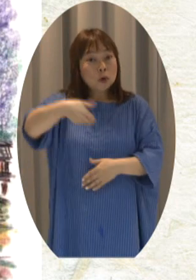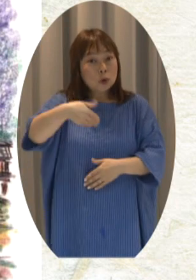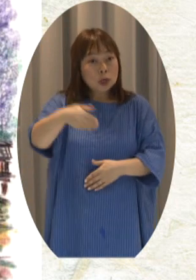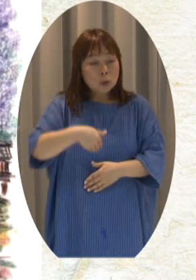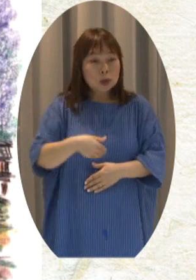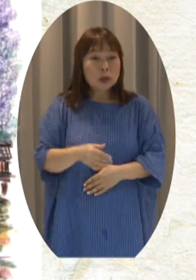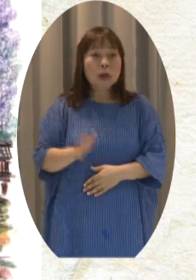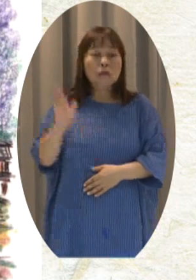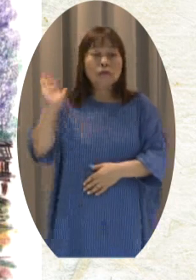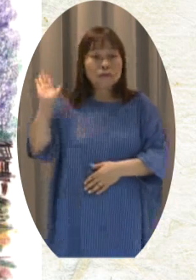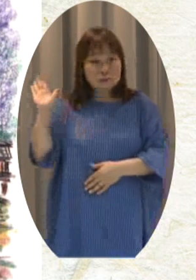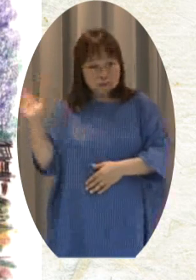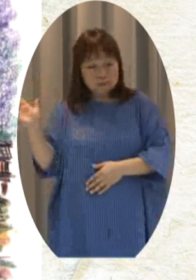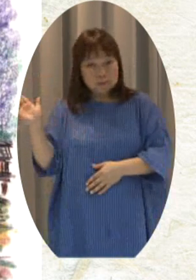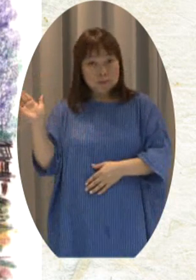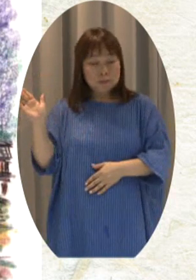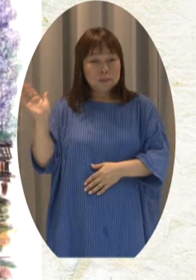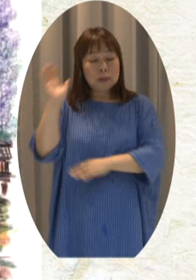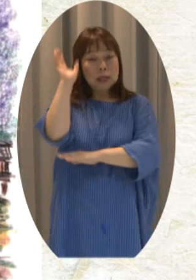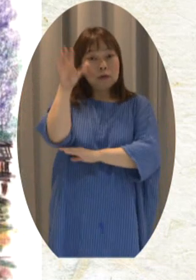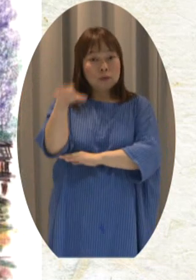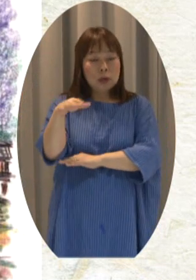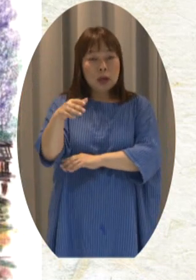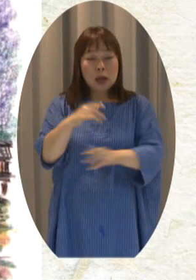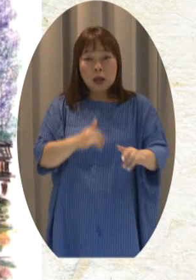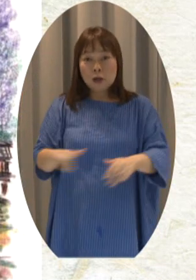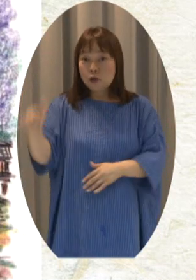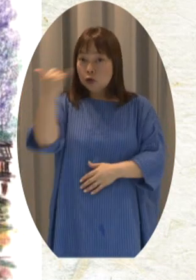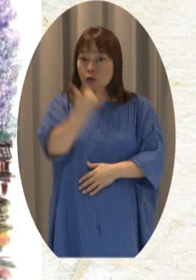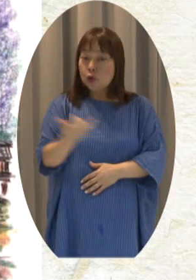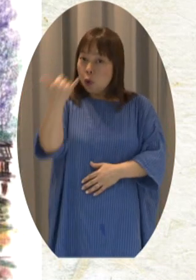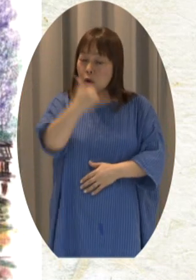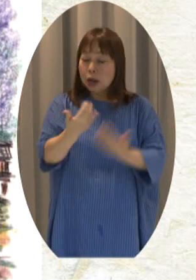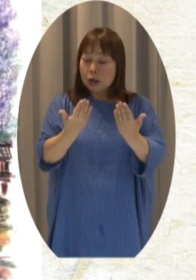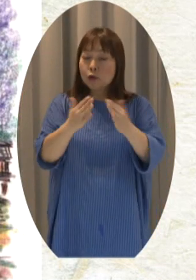せは、高町役場障害学習課